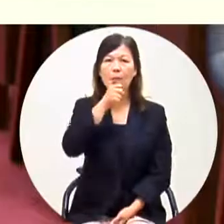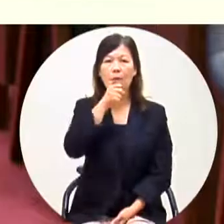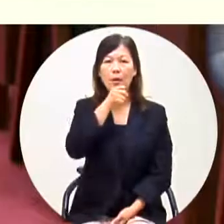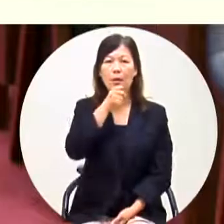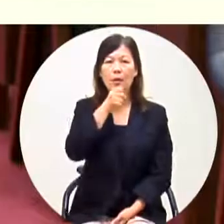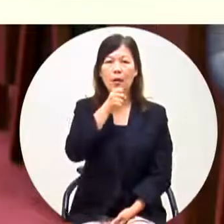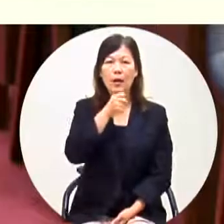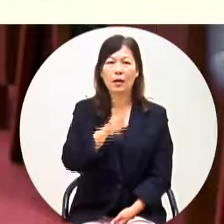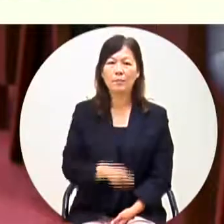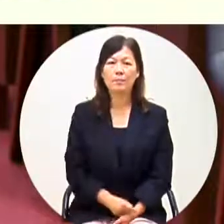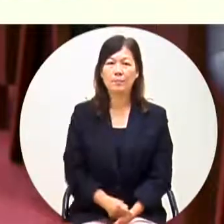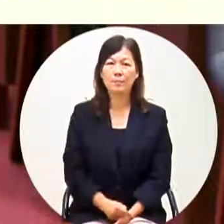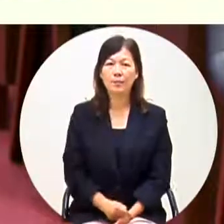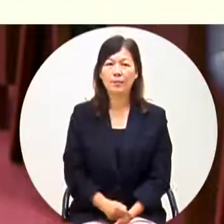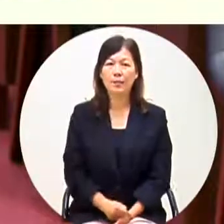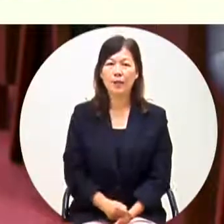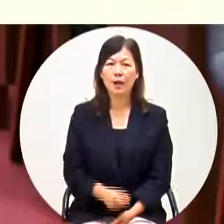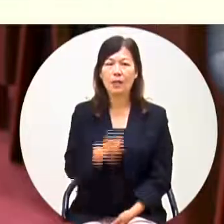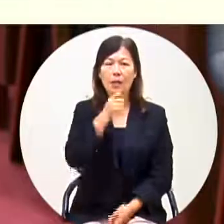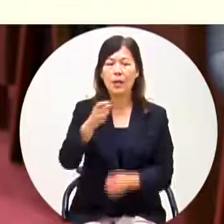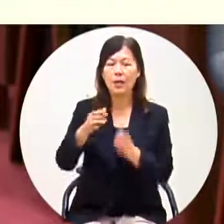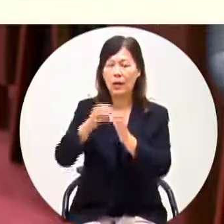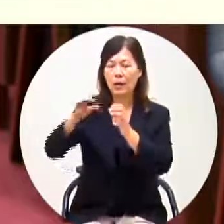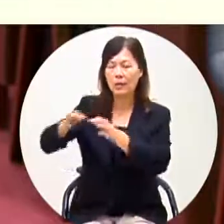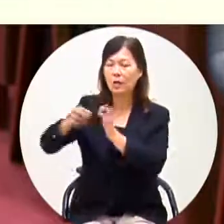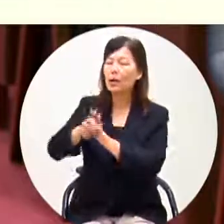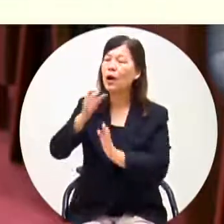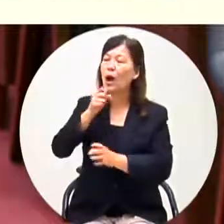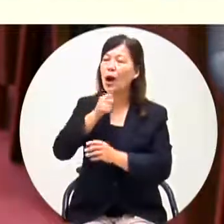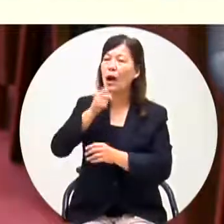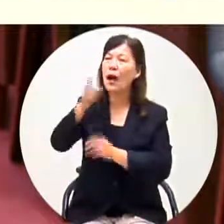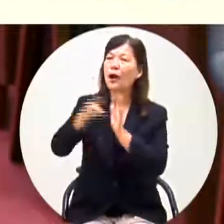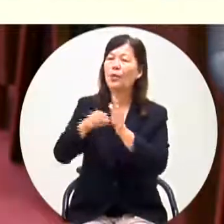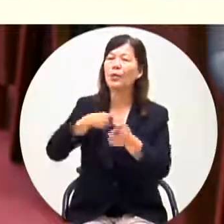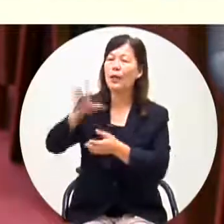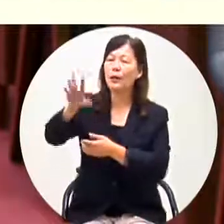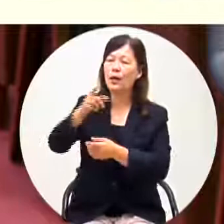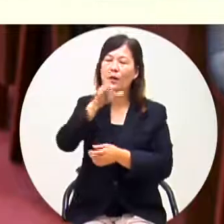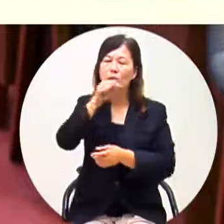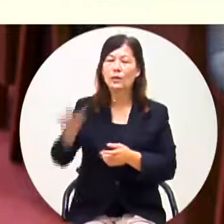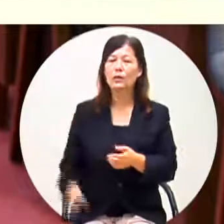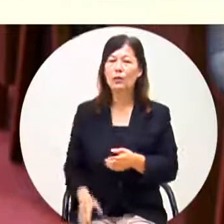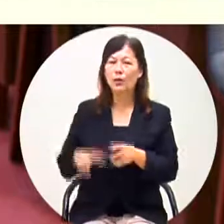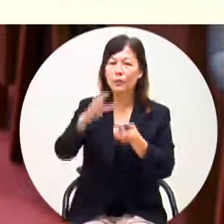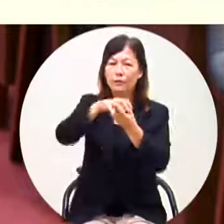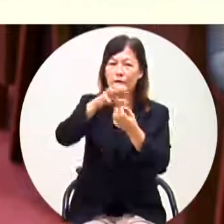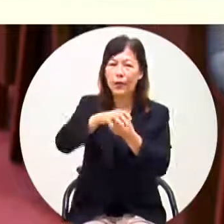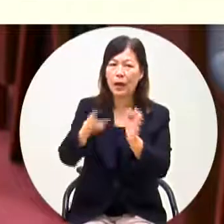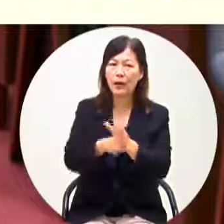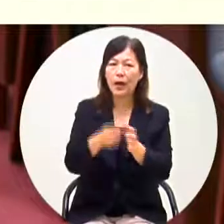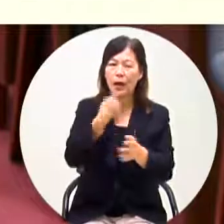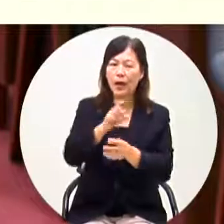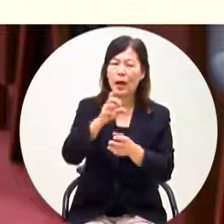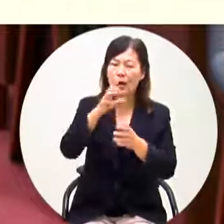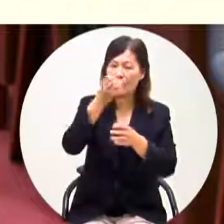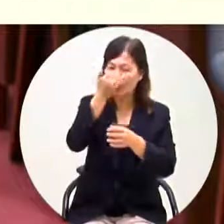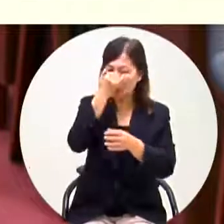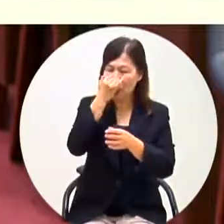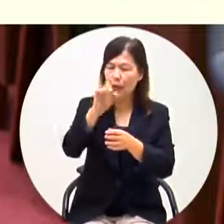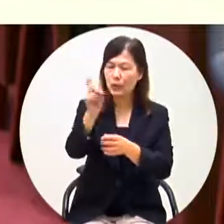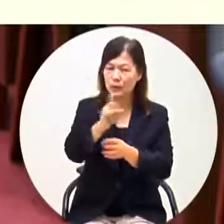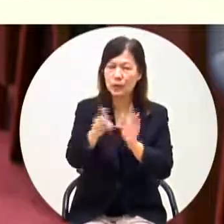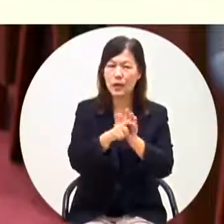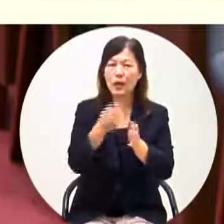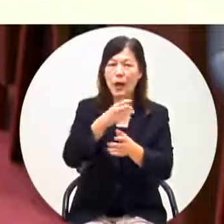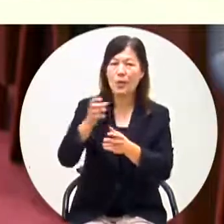跟旁边的商家喊，一个鸡腿饭，十个烤肉饭，然后商家用丢了丢出来，为